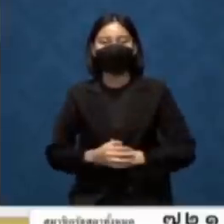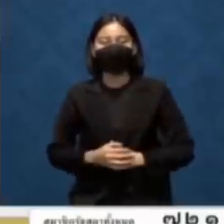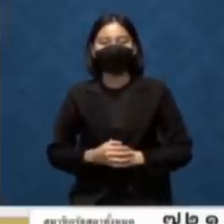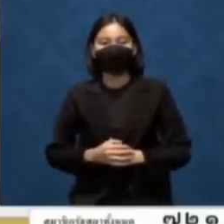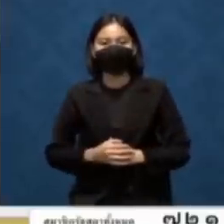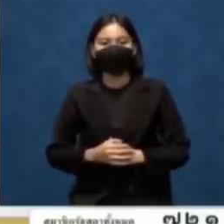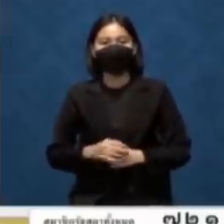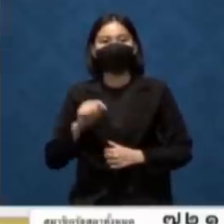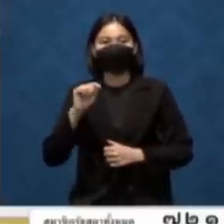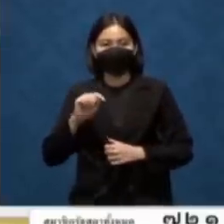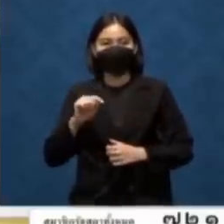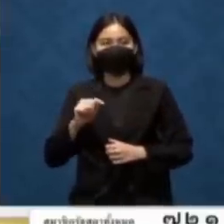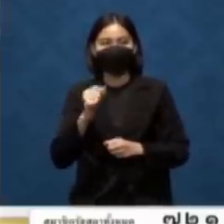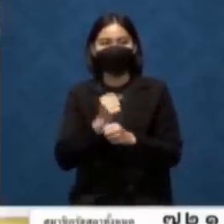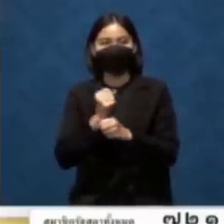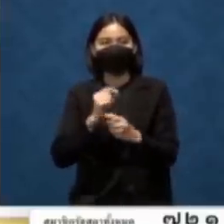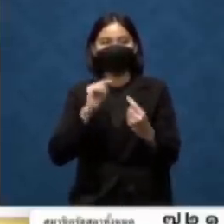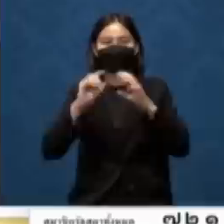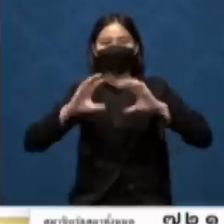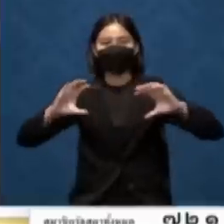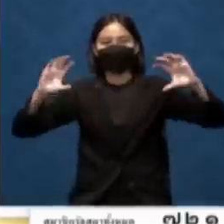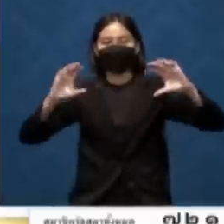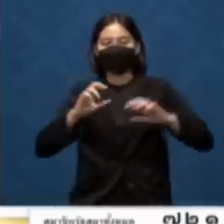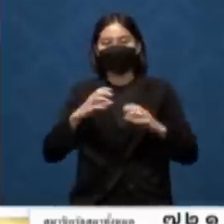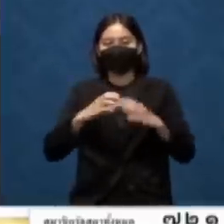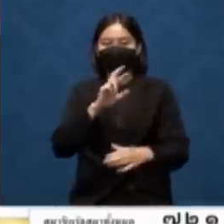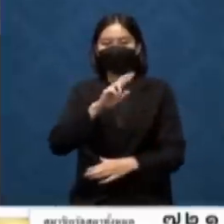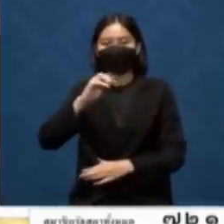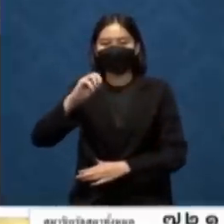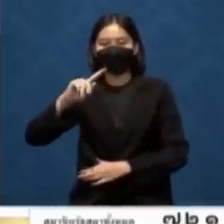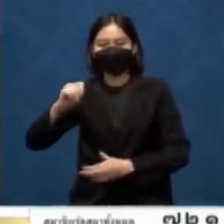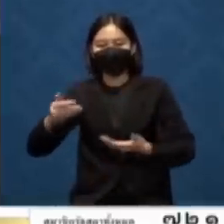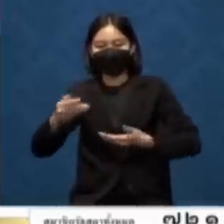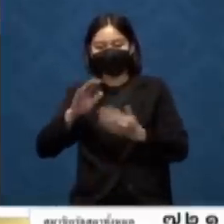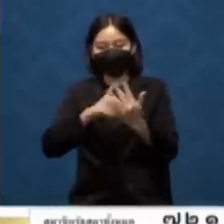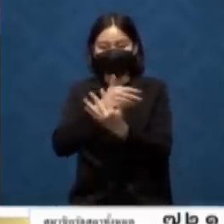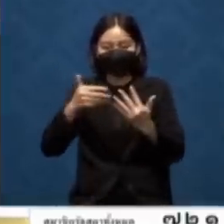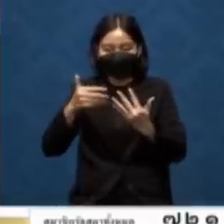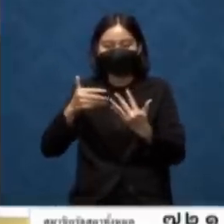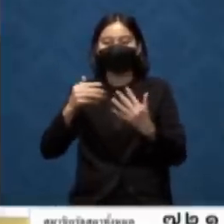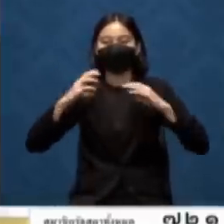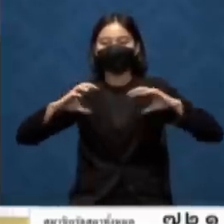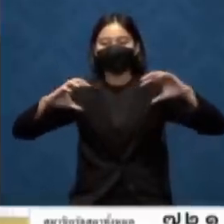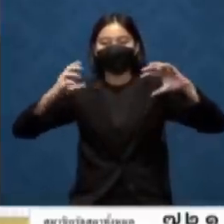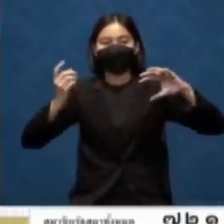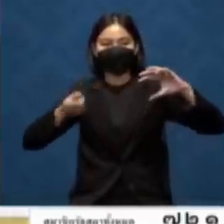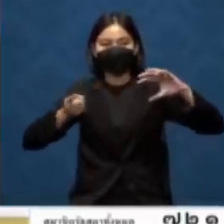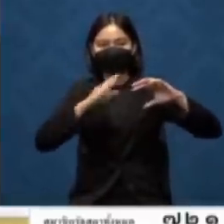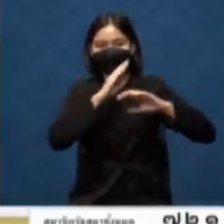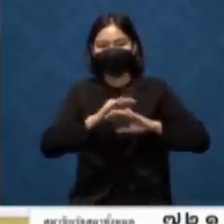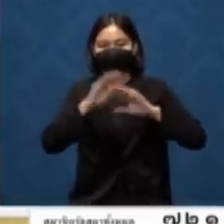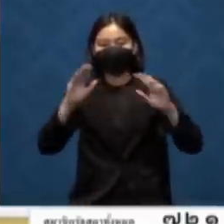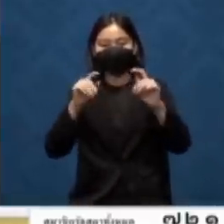ๆ ครั เรื่องี้ ต้ ทำ ใระดา ร Authority ก็้ วาง แผน ก xe ราศการ ประจำ่าถ้าัน นึ จะ เย wonderful 50 2018